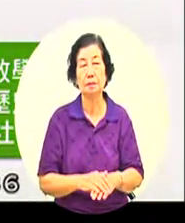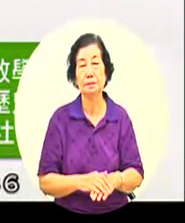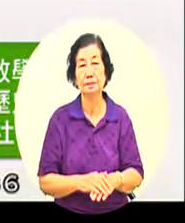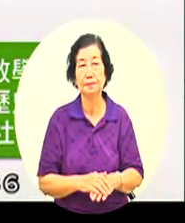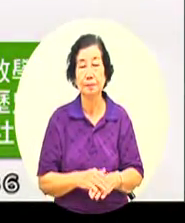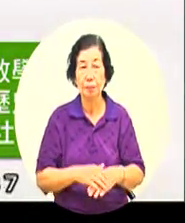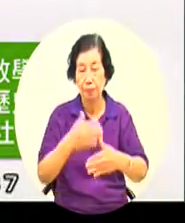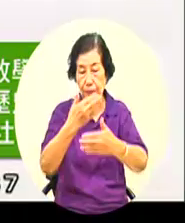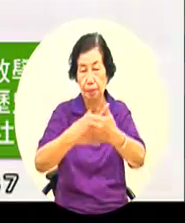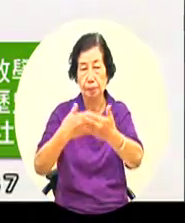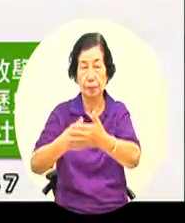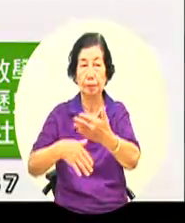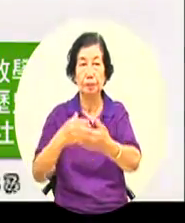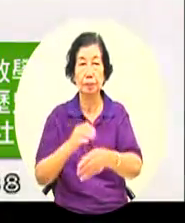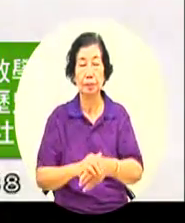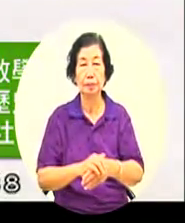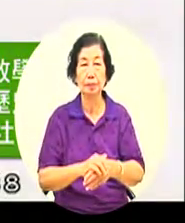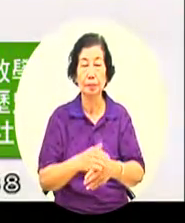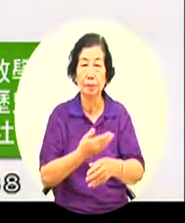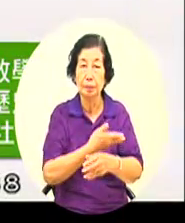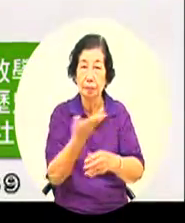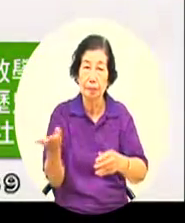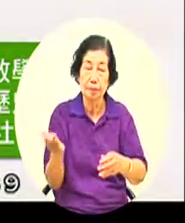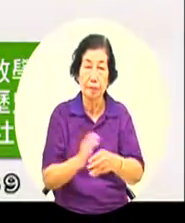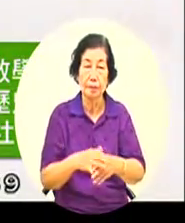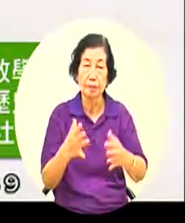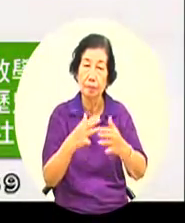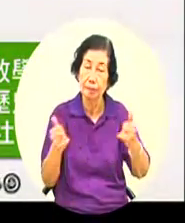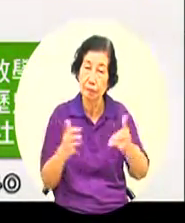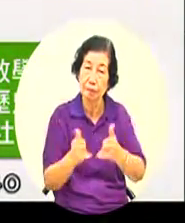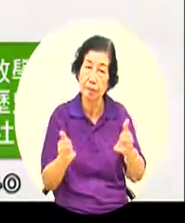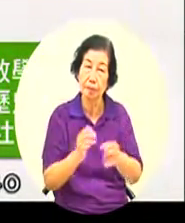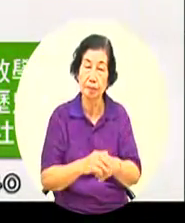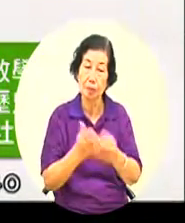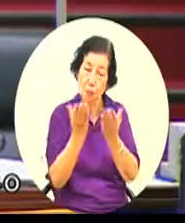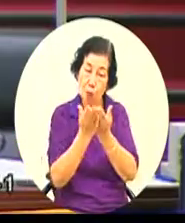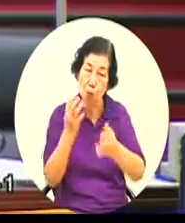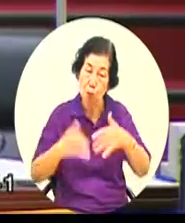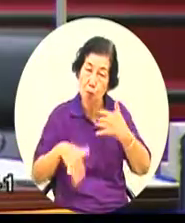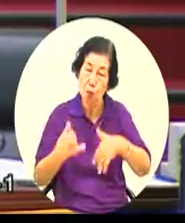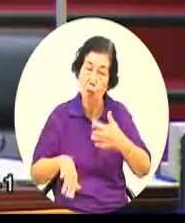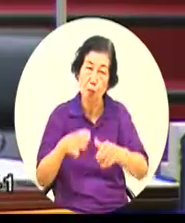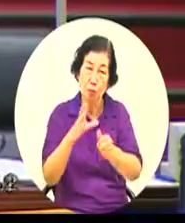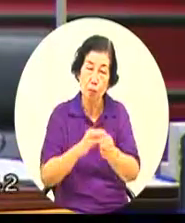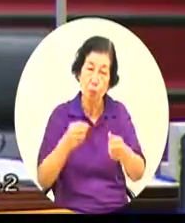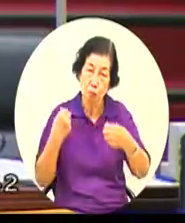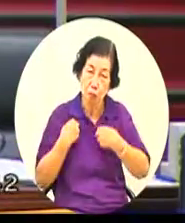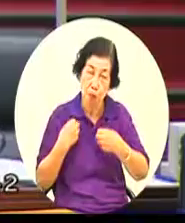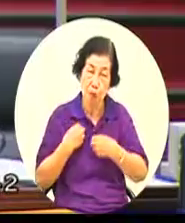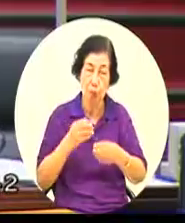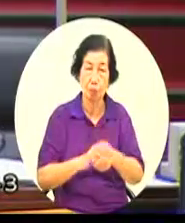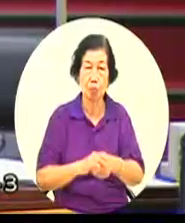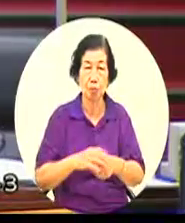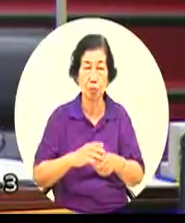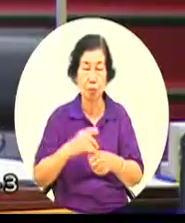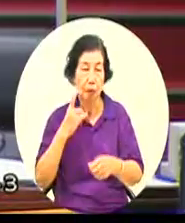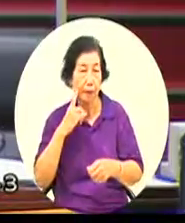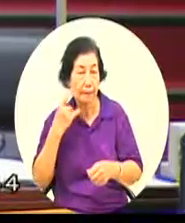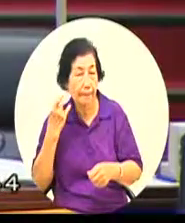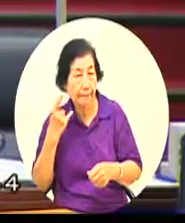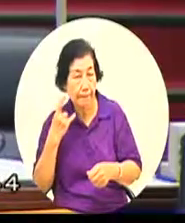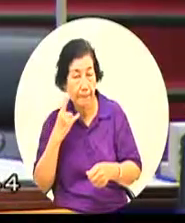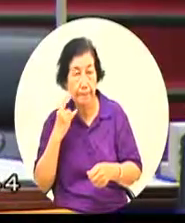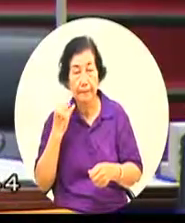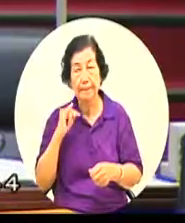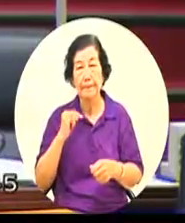减少，让学生可以快乐学习？让家长可以减少负担，就是我